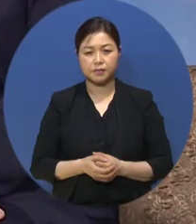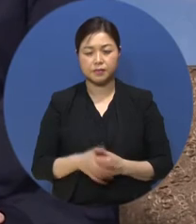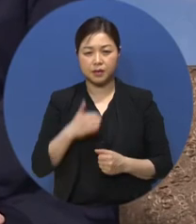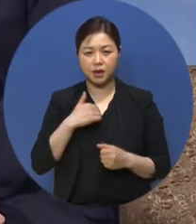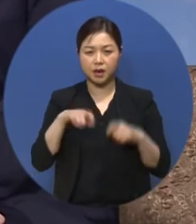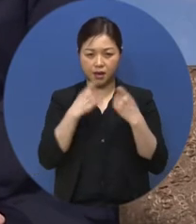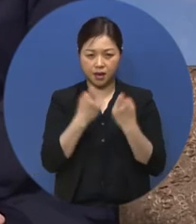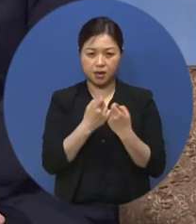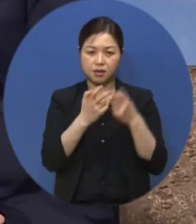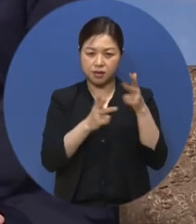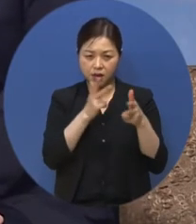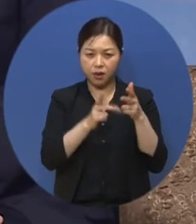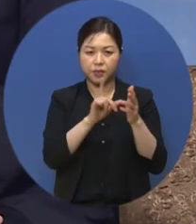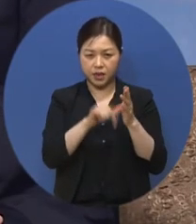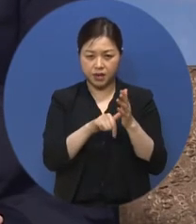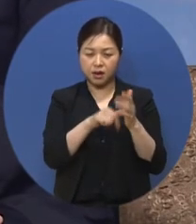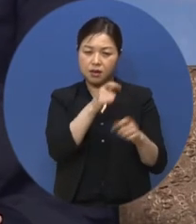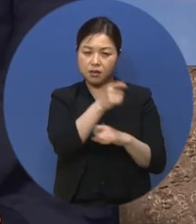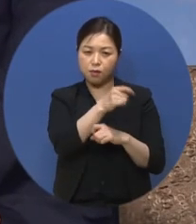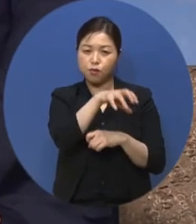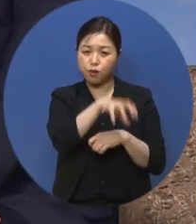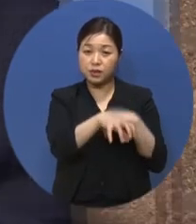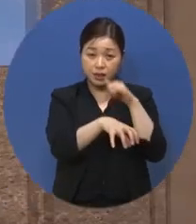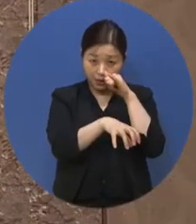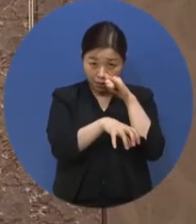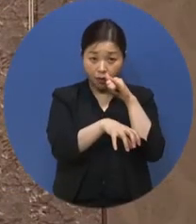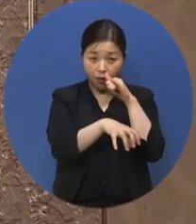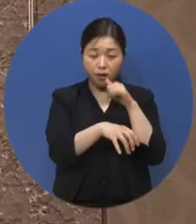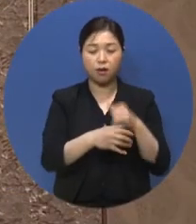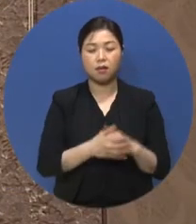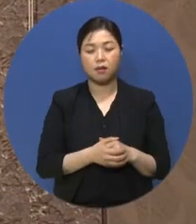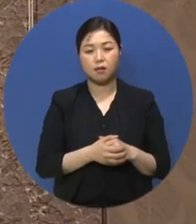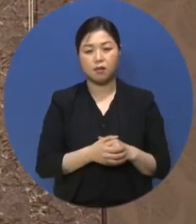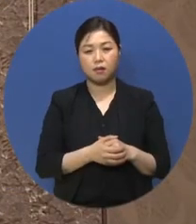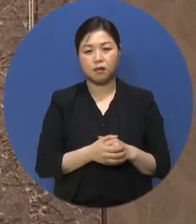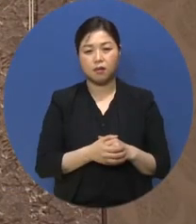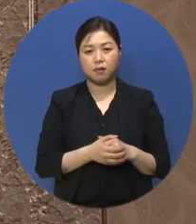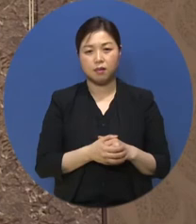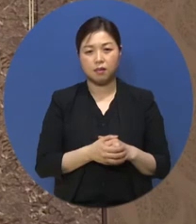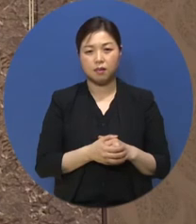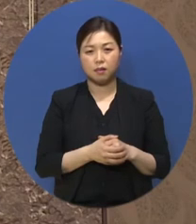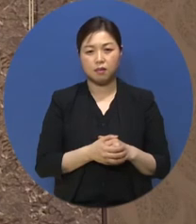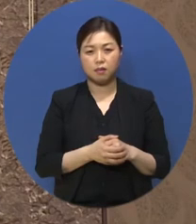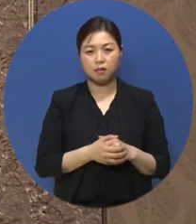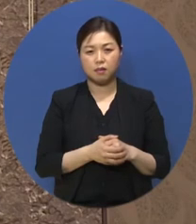개인 사업할 때니까 개인 사무실이 있어서 이렇게 있었는데 아. 이제 그렇게 하다 보니까